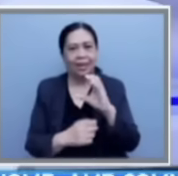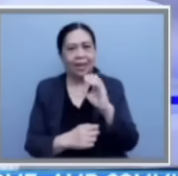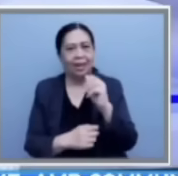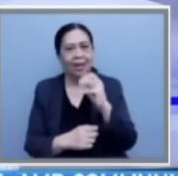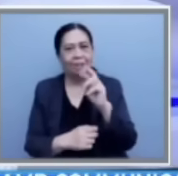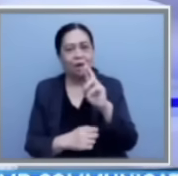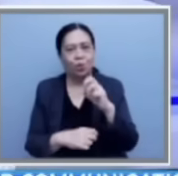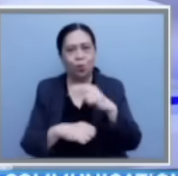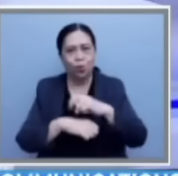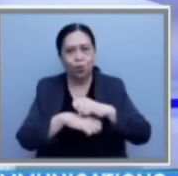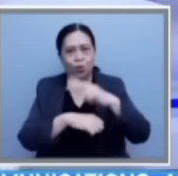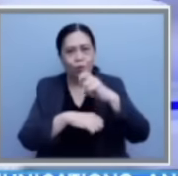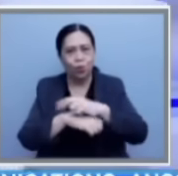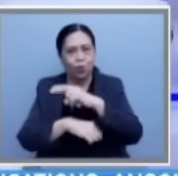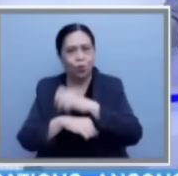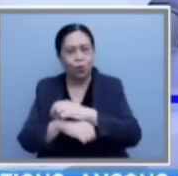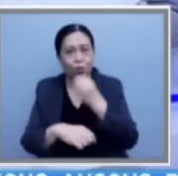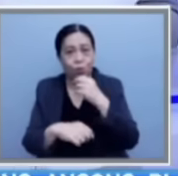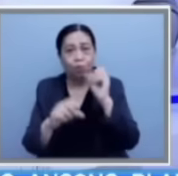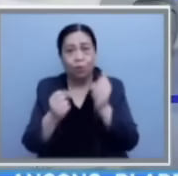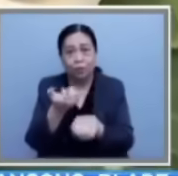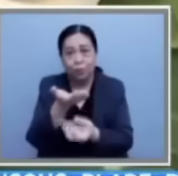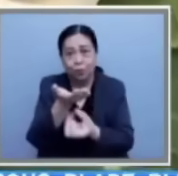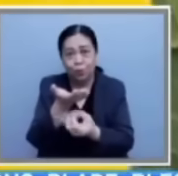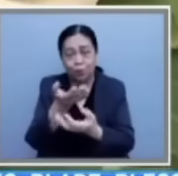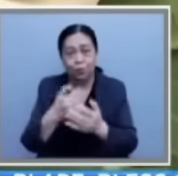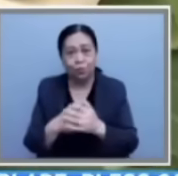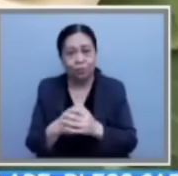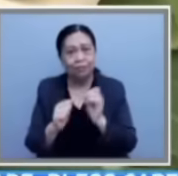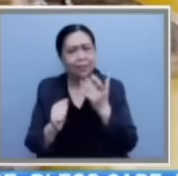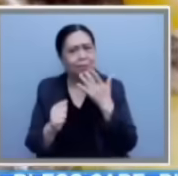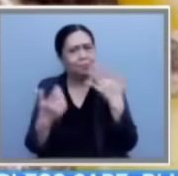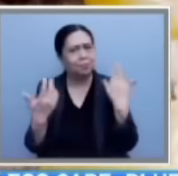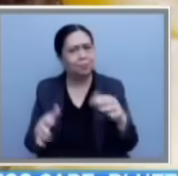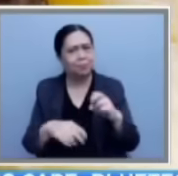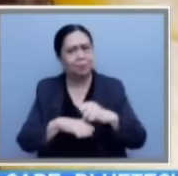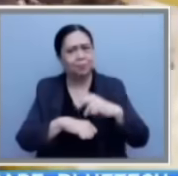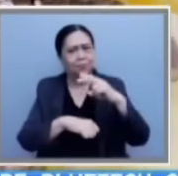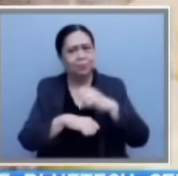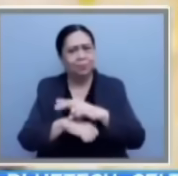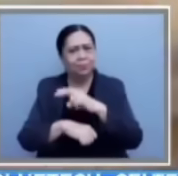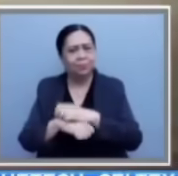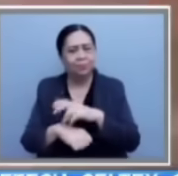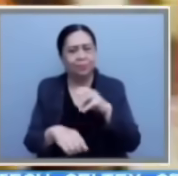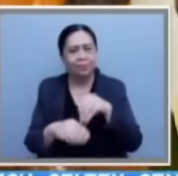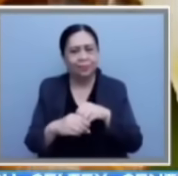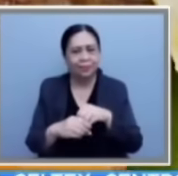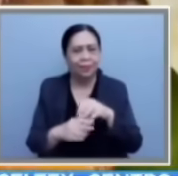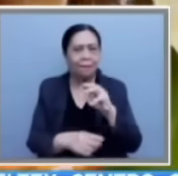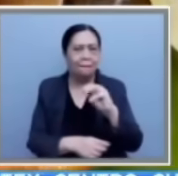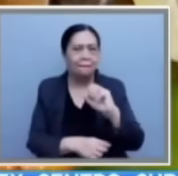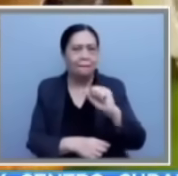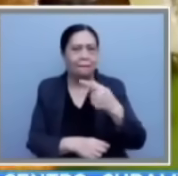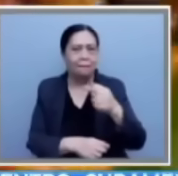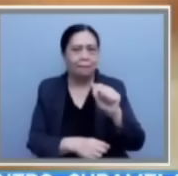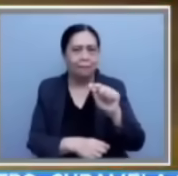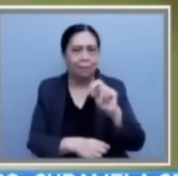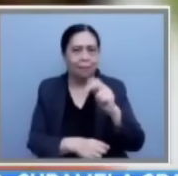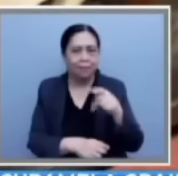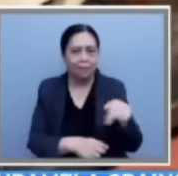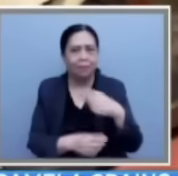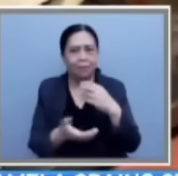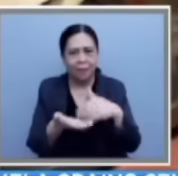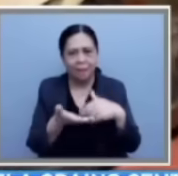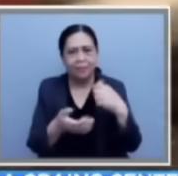Ituring pwede ring lutuin ay totoo nakakain ako niyan sabayan po ng magalang ginagawang Pinyahan ang